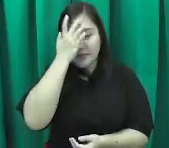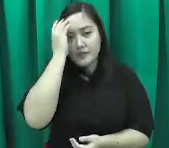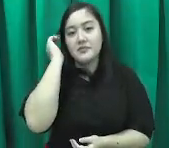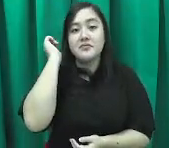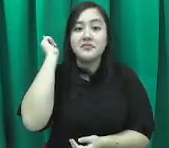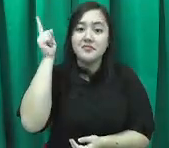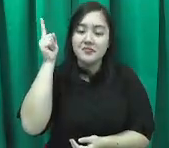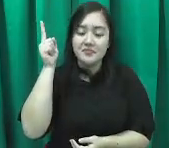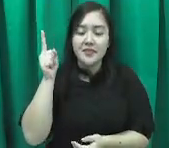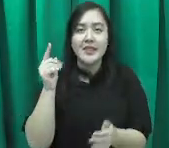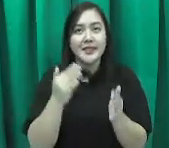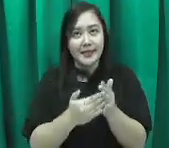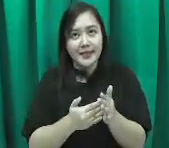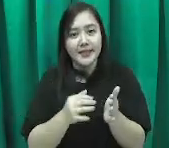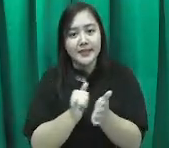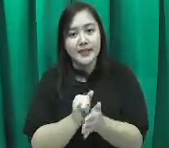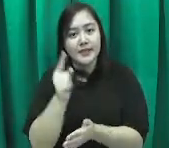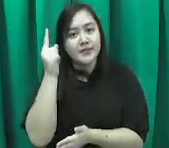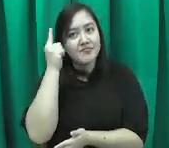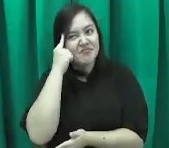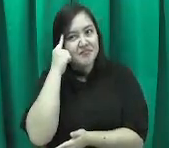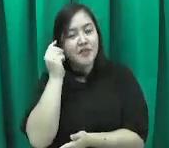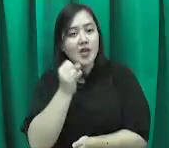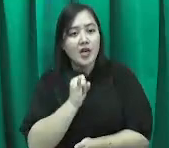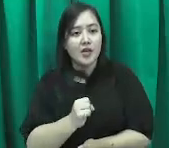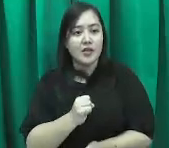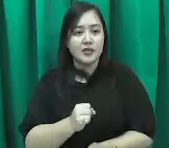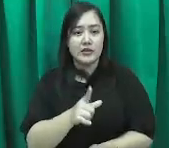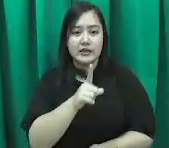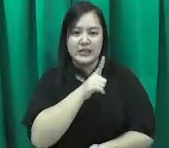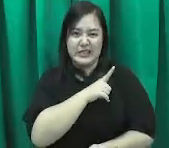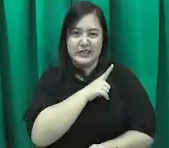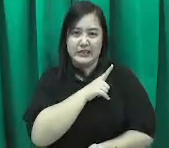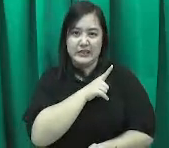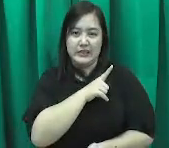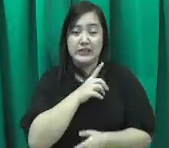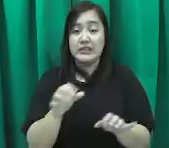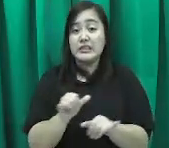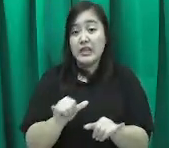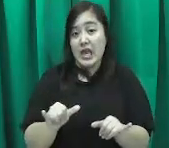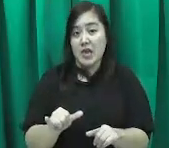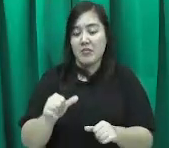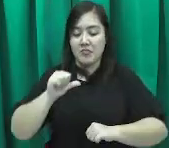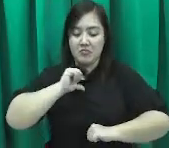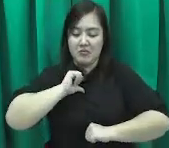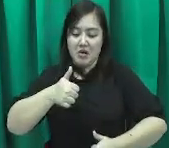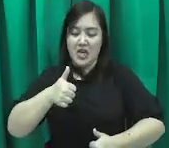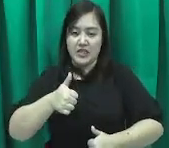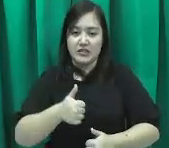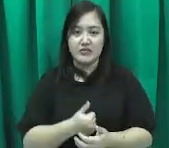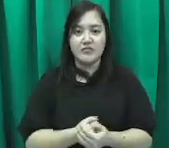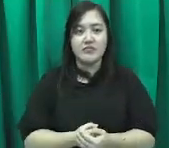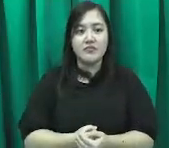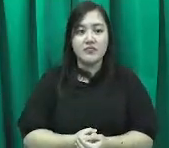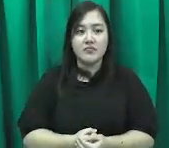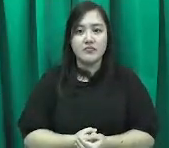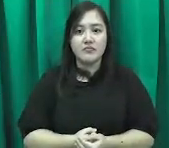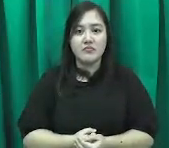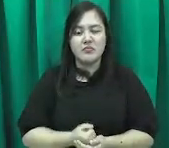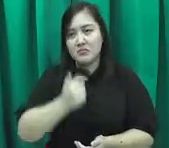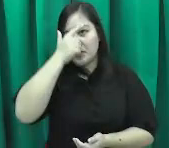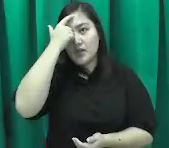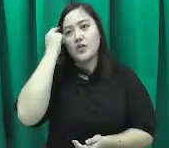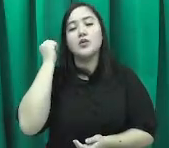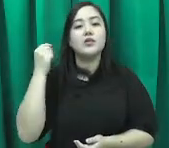eh. Mm-hmm. Yeah, pag ganyang pag-iisip and also pride. Yeah. Pride. Kasi nagre-reason out siya na late na kami, kaya hindi na